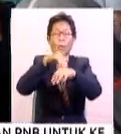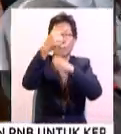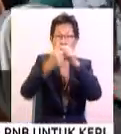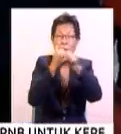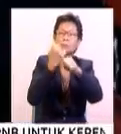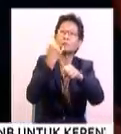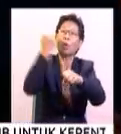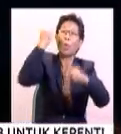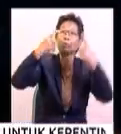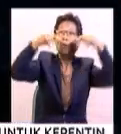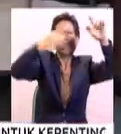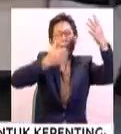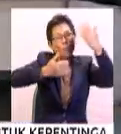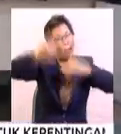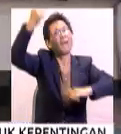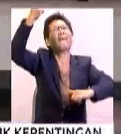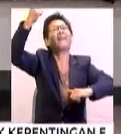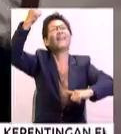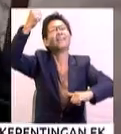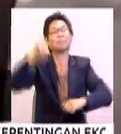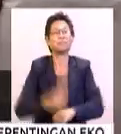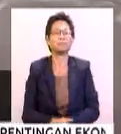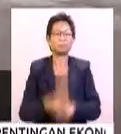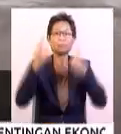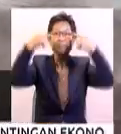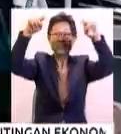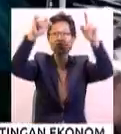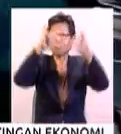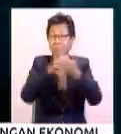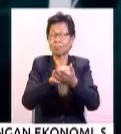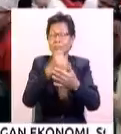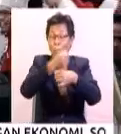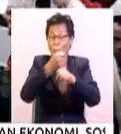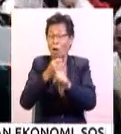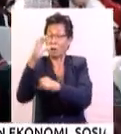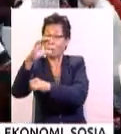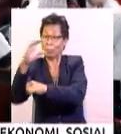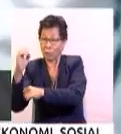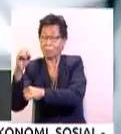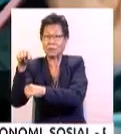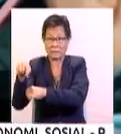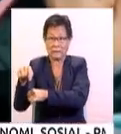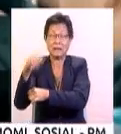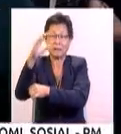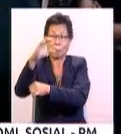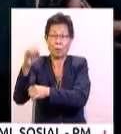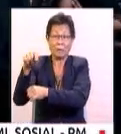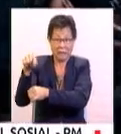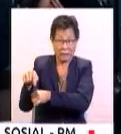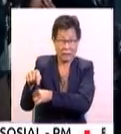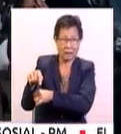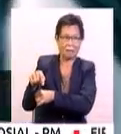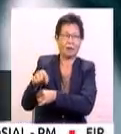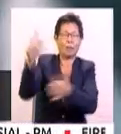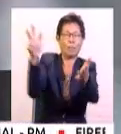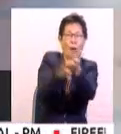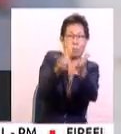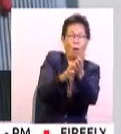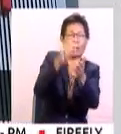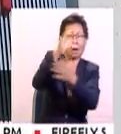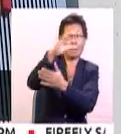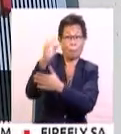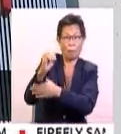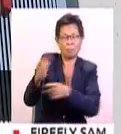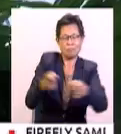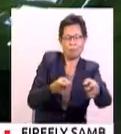merupakan pencapaian terbaik mereka. Kejayaan tersebut membuatkan syarikat Andalusia Travel and Tours diiktiraf sebagai